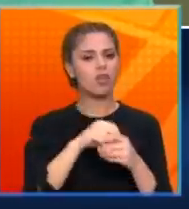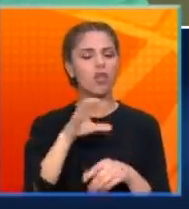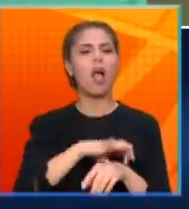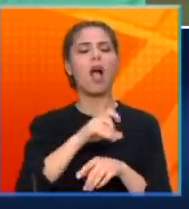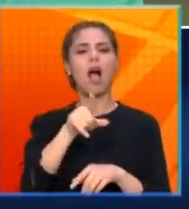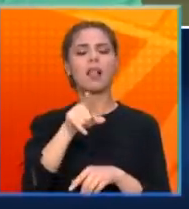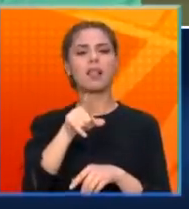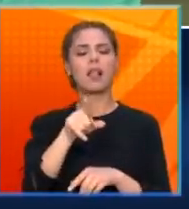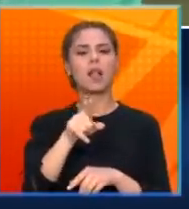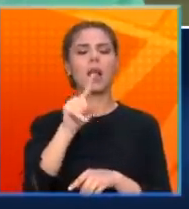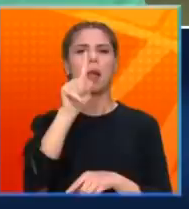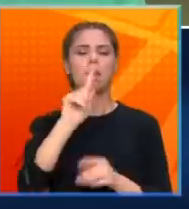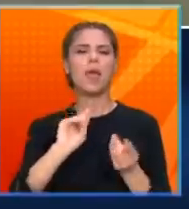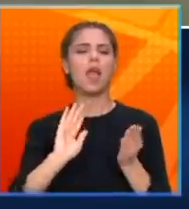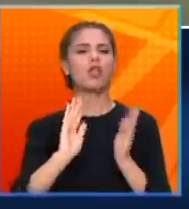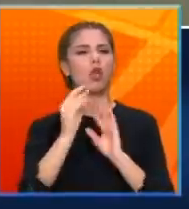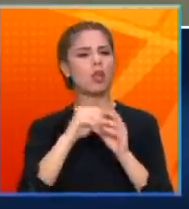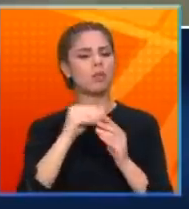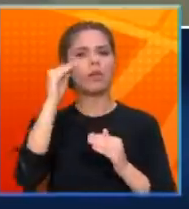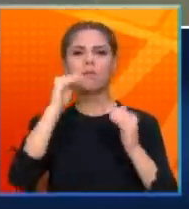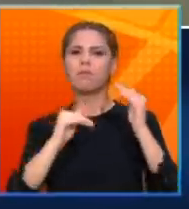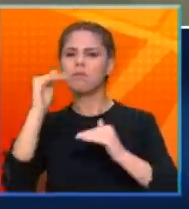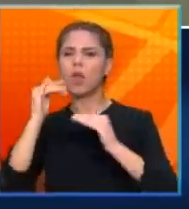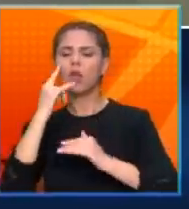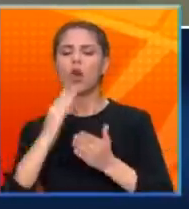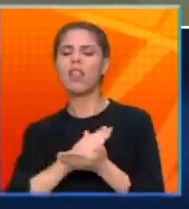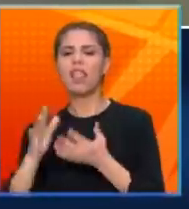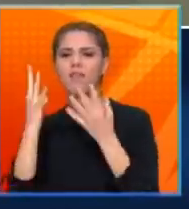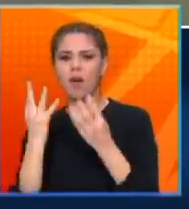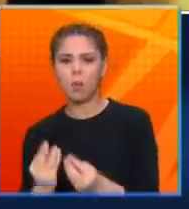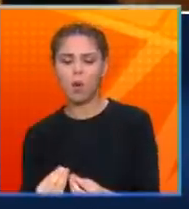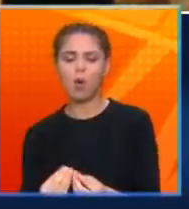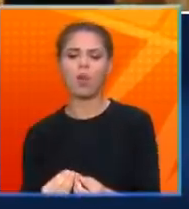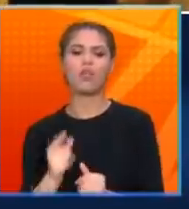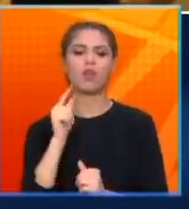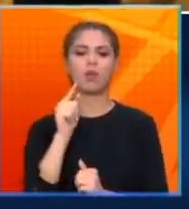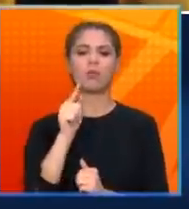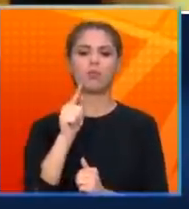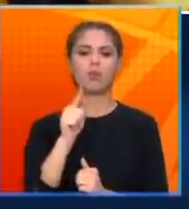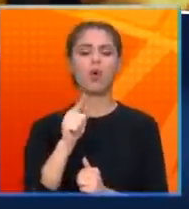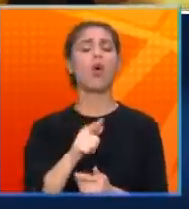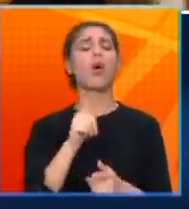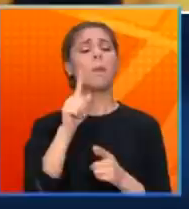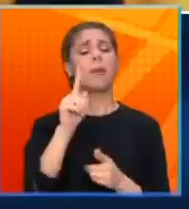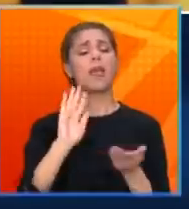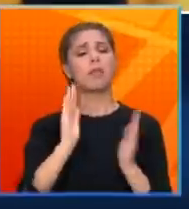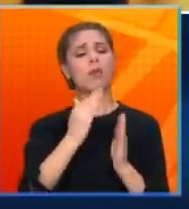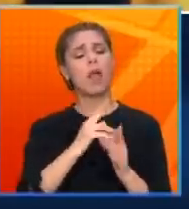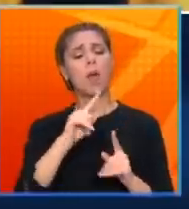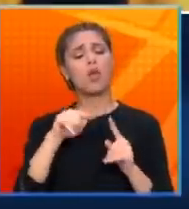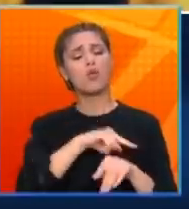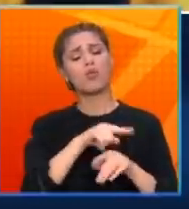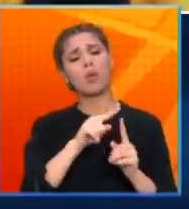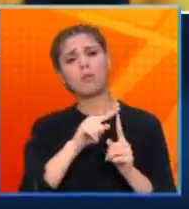süre böyle iniş çıkışlarla gidebileceği konusunda veriler var. Bir süreç alacak. Yani